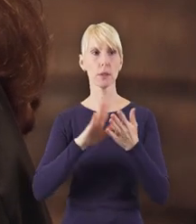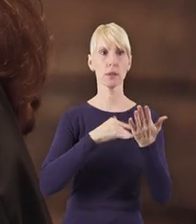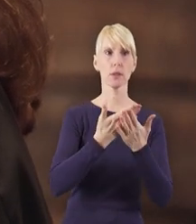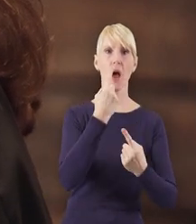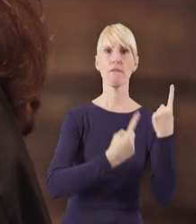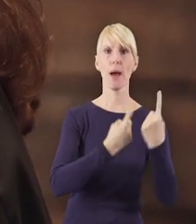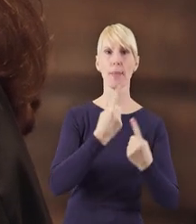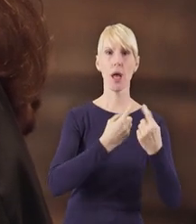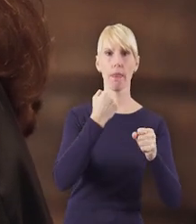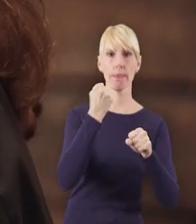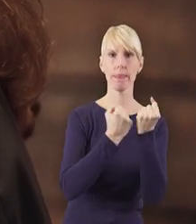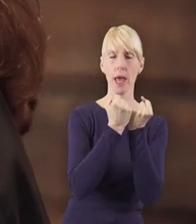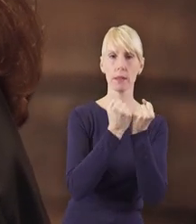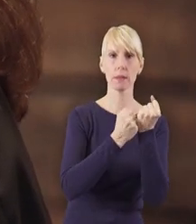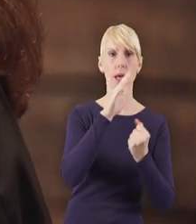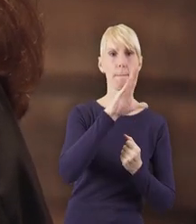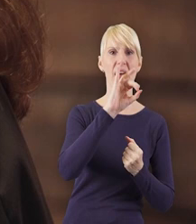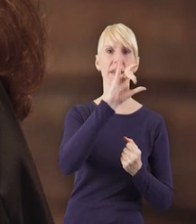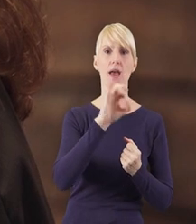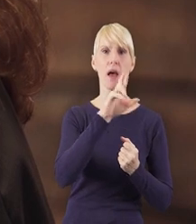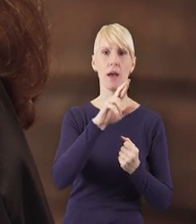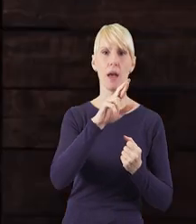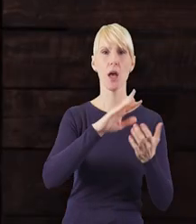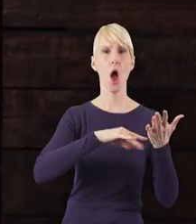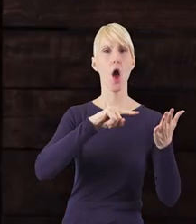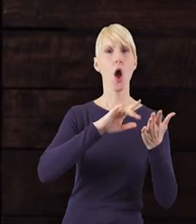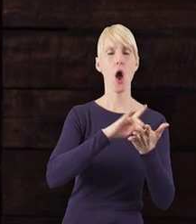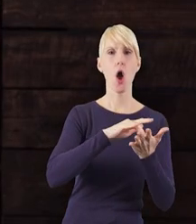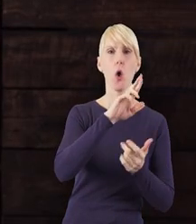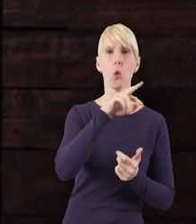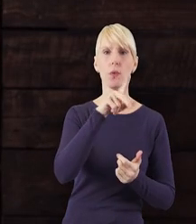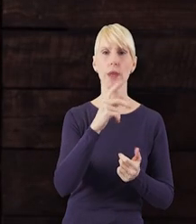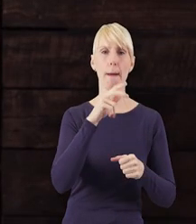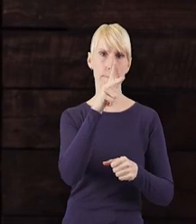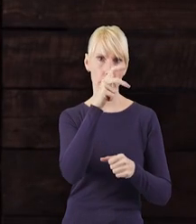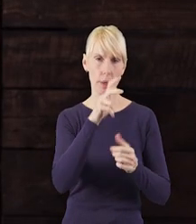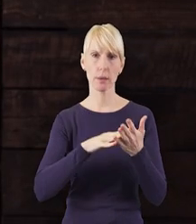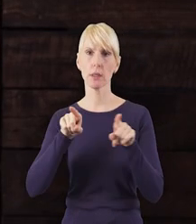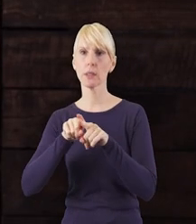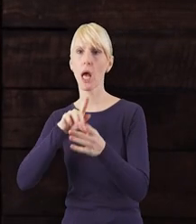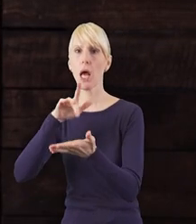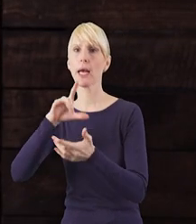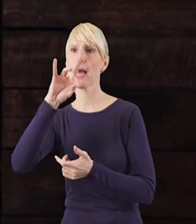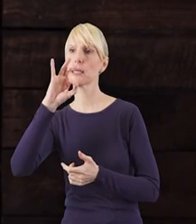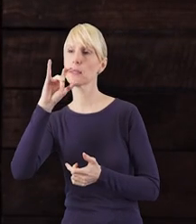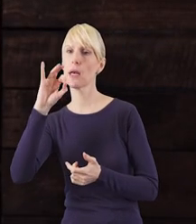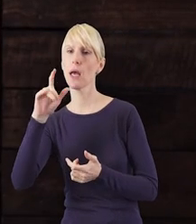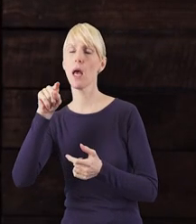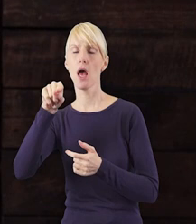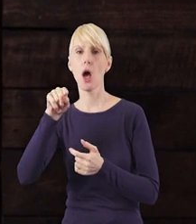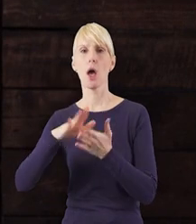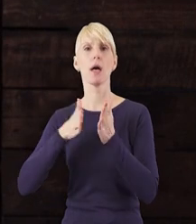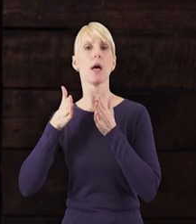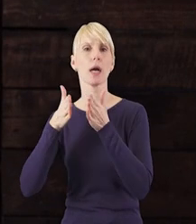fabryce tektury i papieru Arnolda Bejera w Rudzie Pabianickiej oraz w fabryce Michała Glazera na Radogoszczu przy ulicy